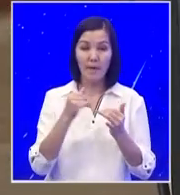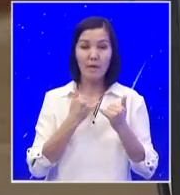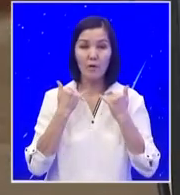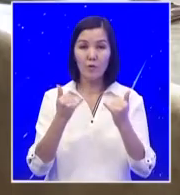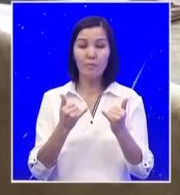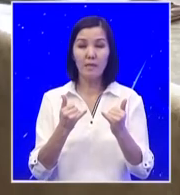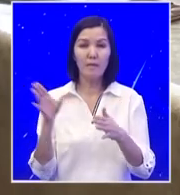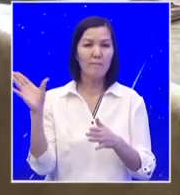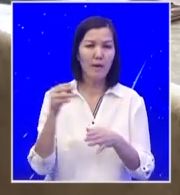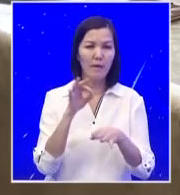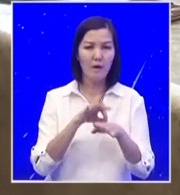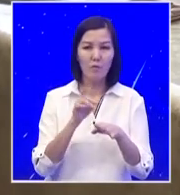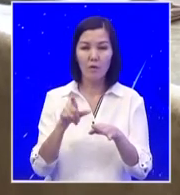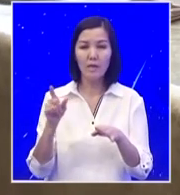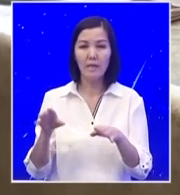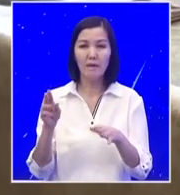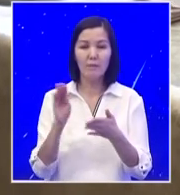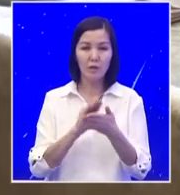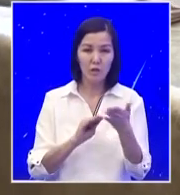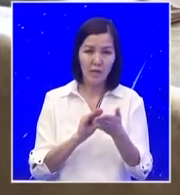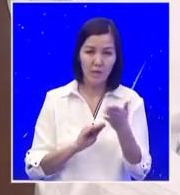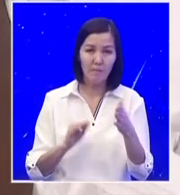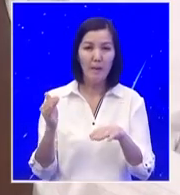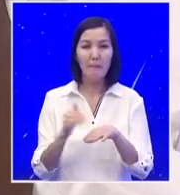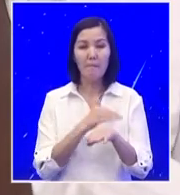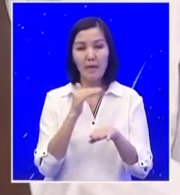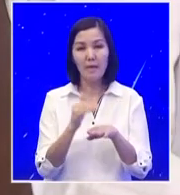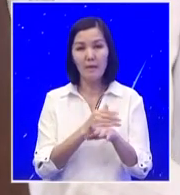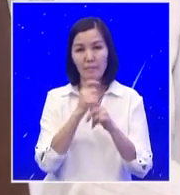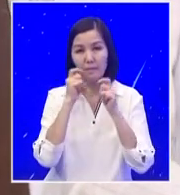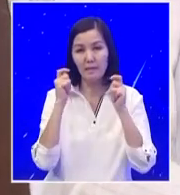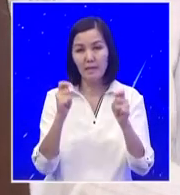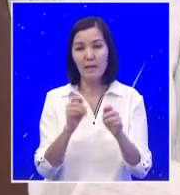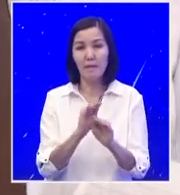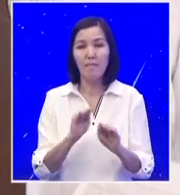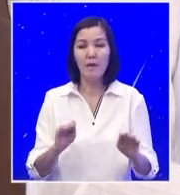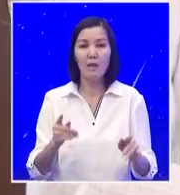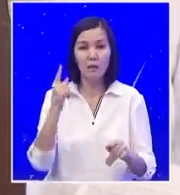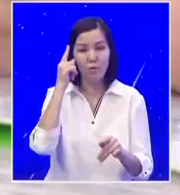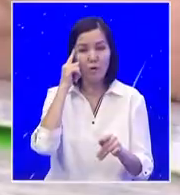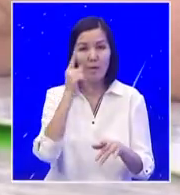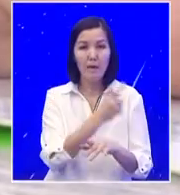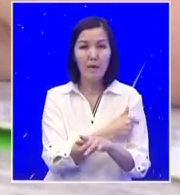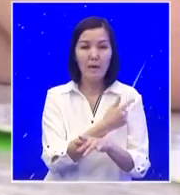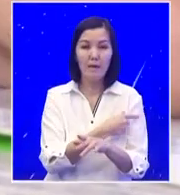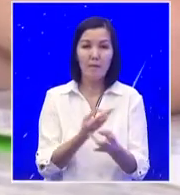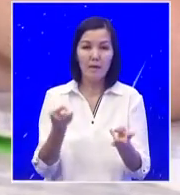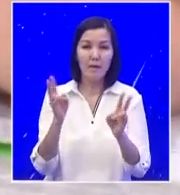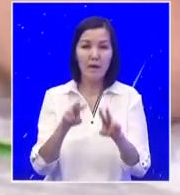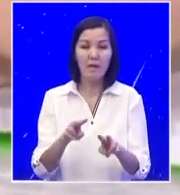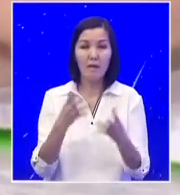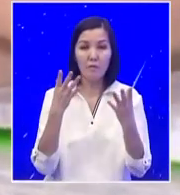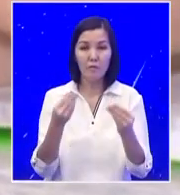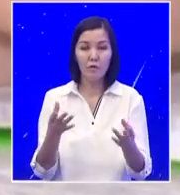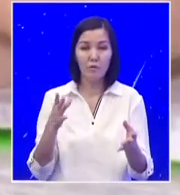Алақанымен алдына келген науқастың сырқатын жазып, мейіріммен жылытты. Тіптен балаларды ойлап, емханада қонып қалатын күндеріміз болған,